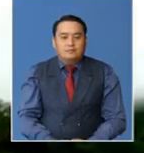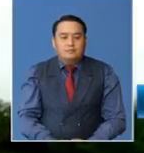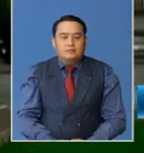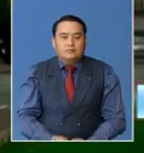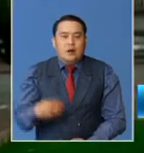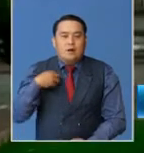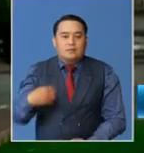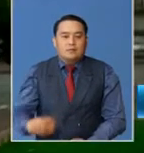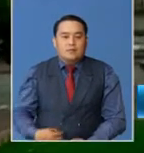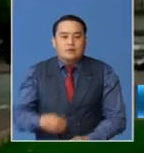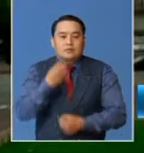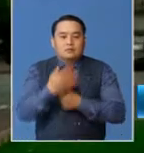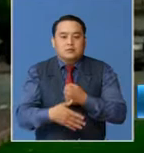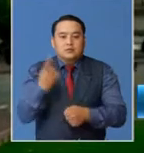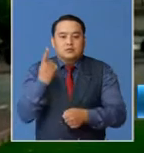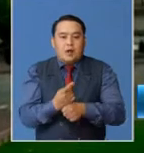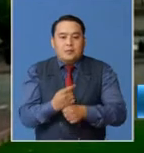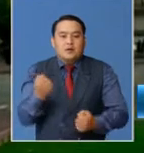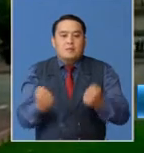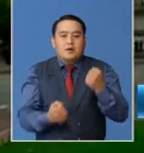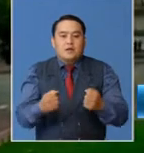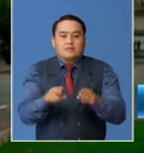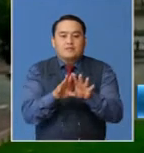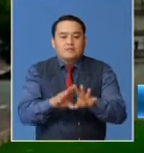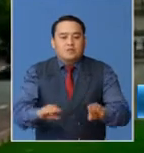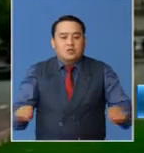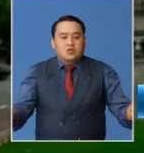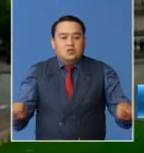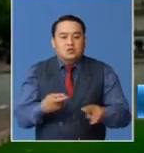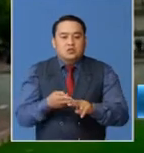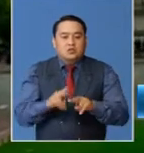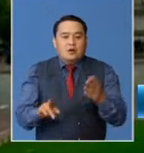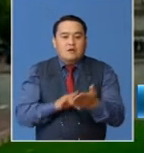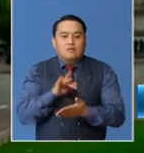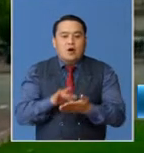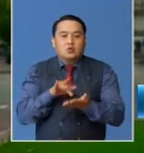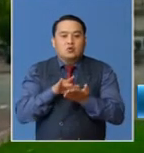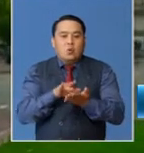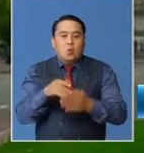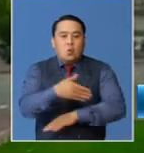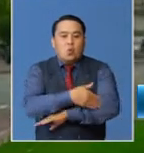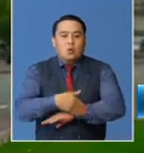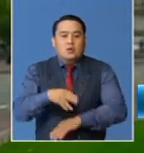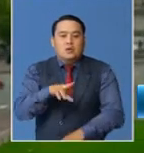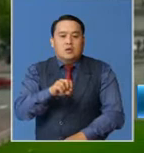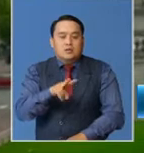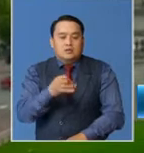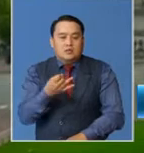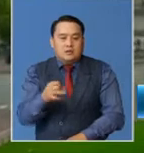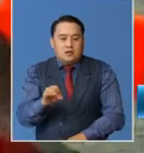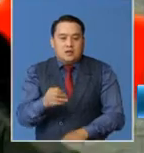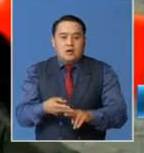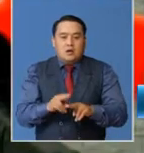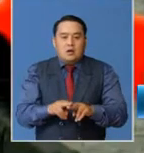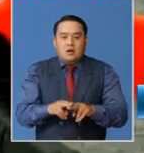В Париже на один день запретили машины. Тишина воцарилась на популярной среди горожан и туристов улице Елисейские поля.